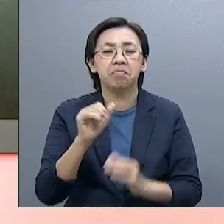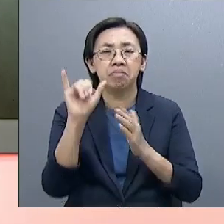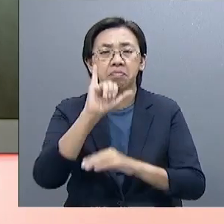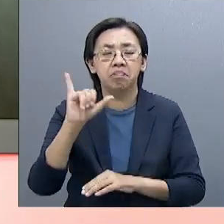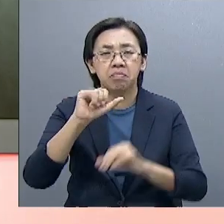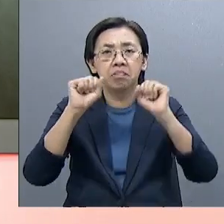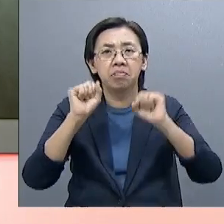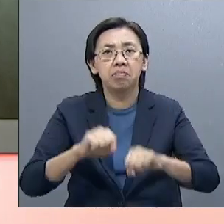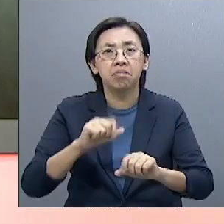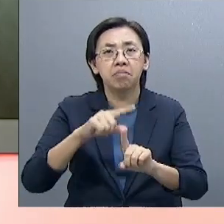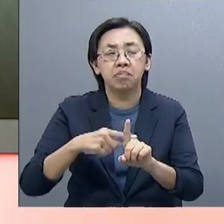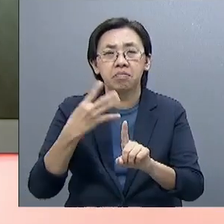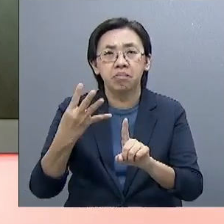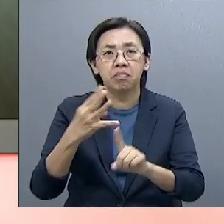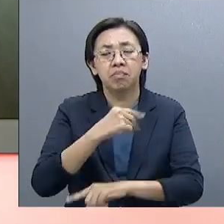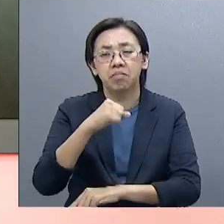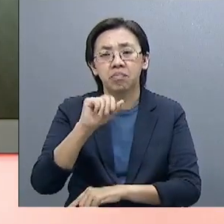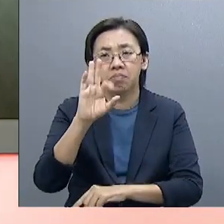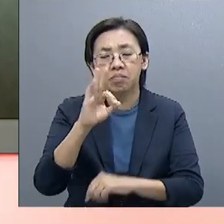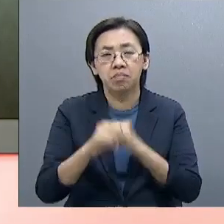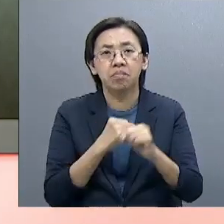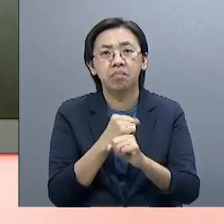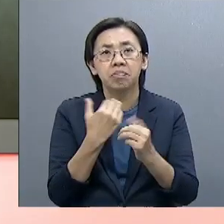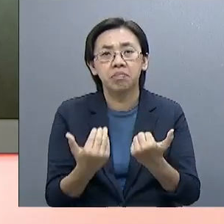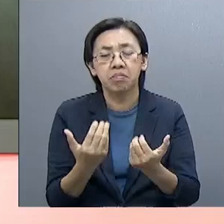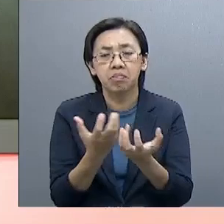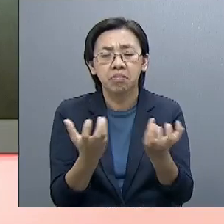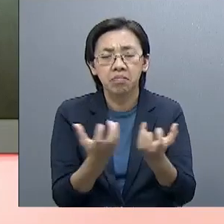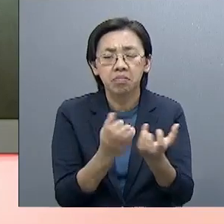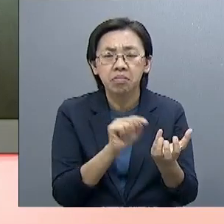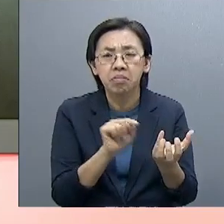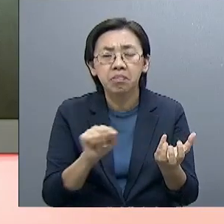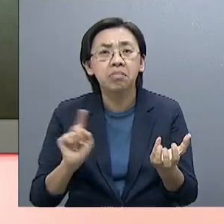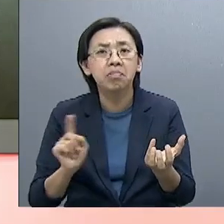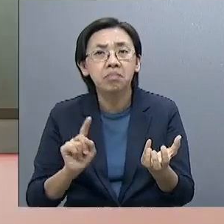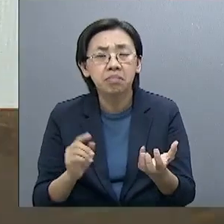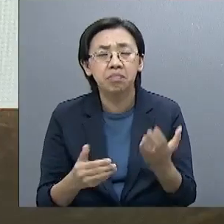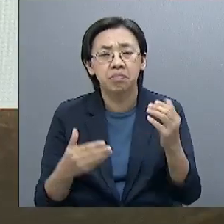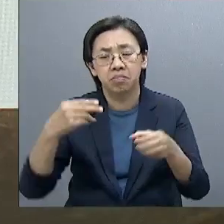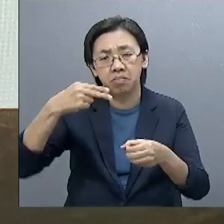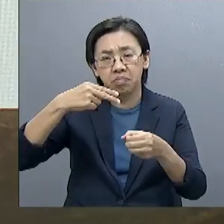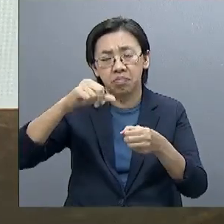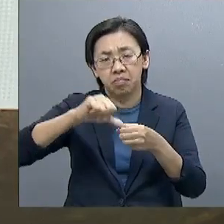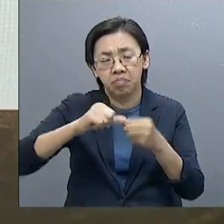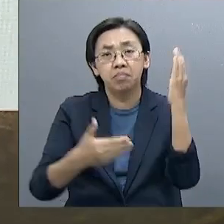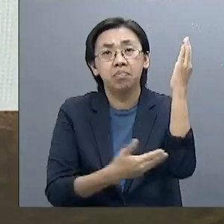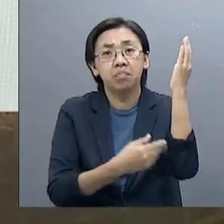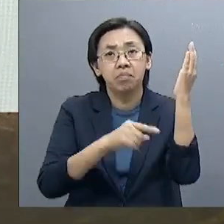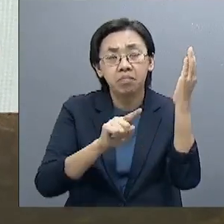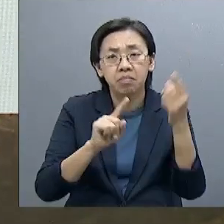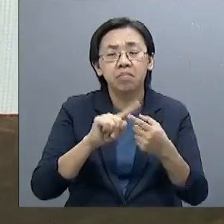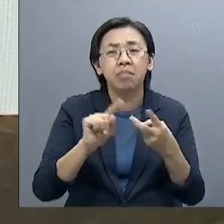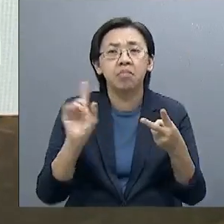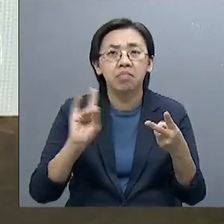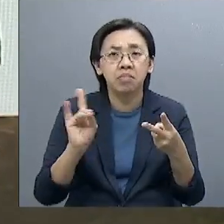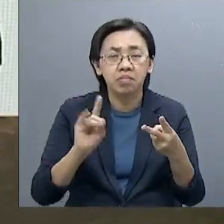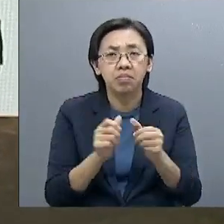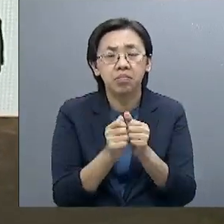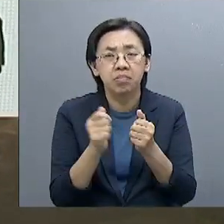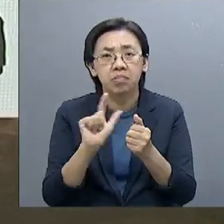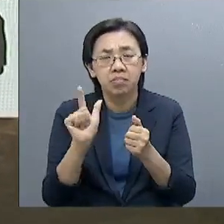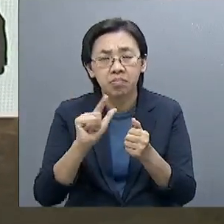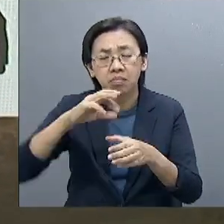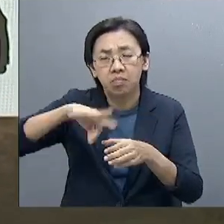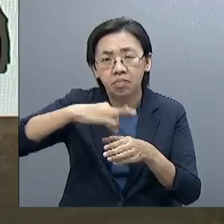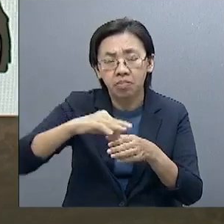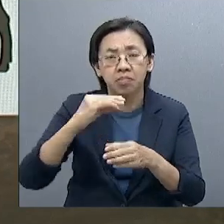ที่19เมษายนที่ผ่านมาค่ะสินค้าที่เกี่ยวข้องนะคะก็นอกเหนือจากน้ำมันปาล์มแล้วก็มีเรื่องของปศุสัตว์ถั่วเหลืองกาแฟโ